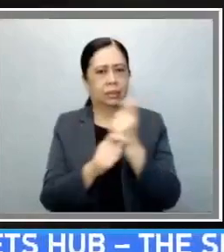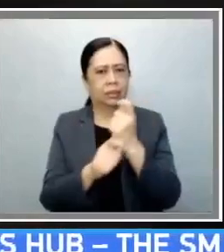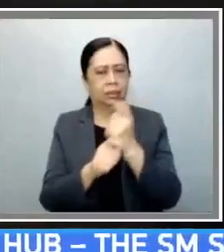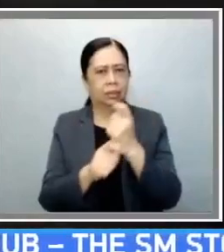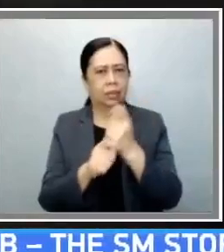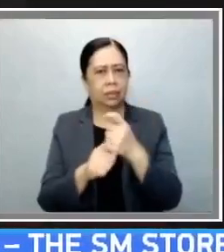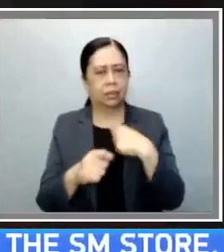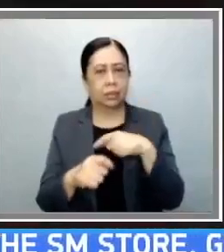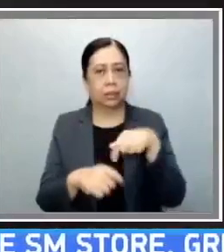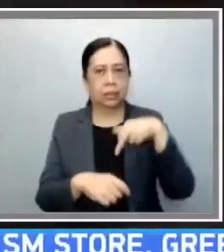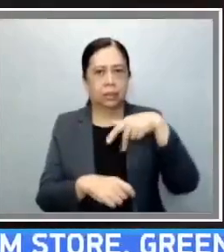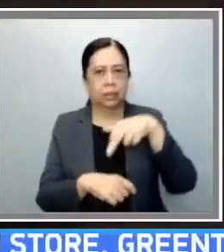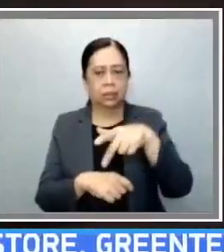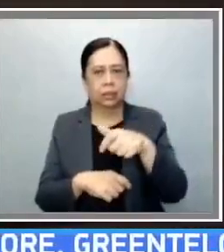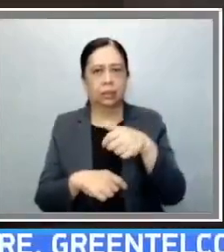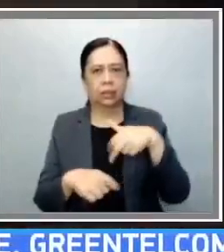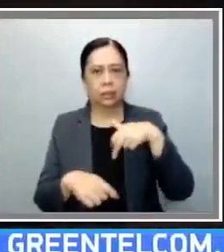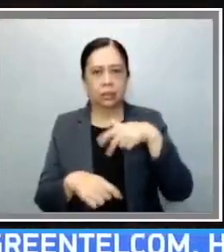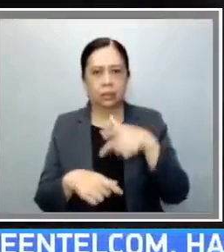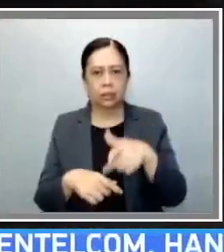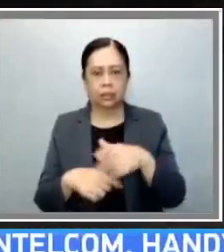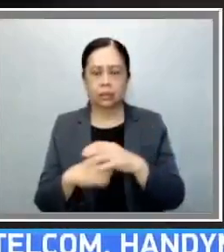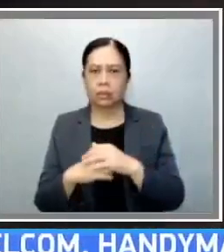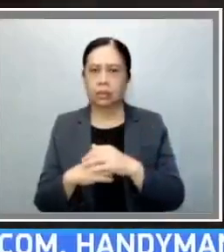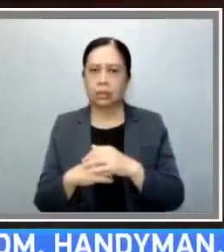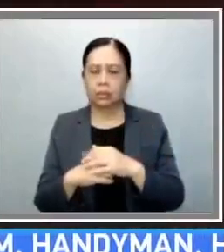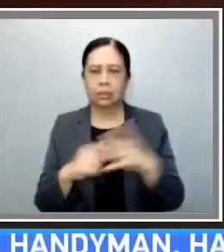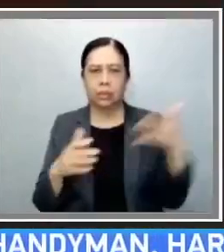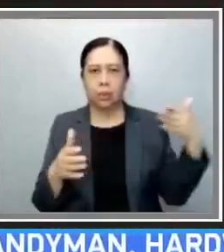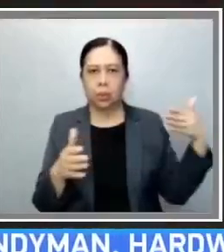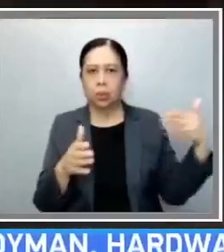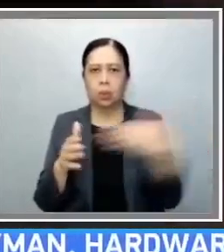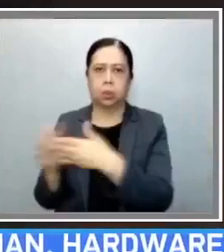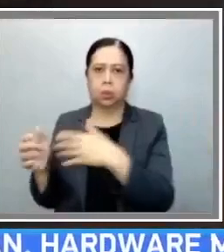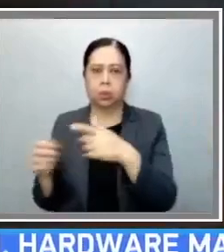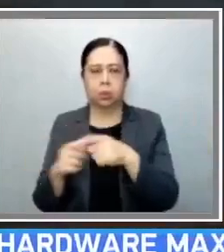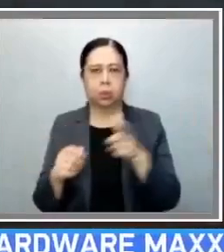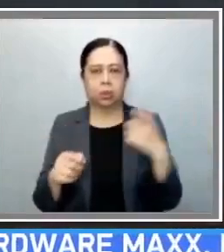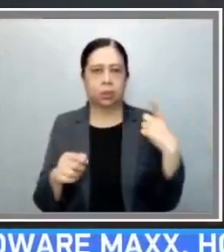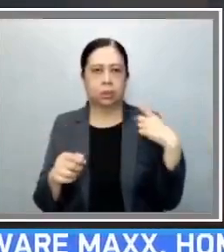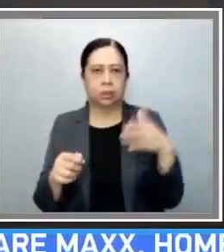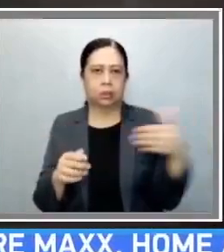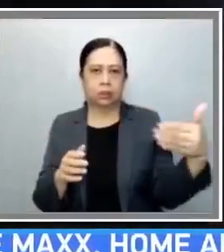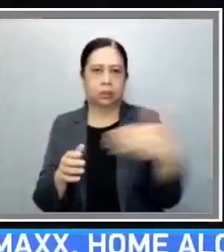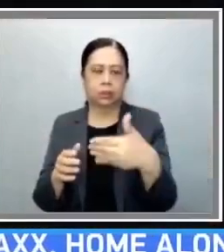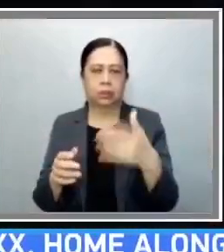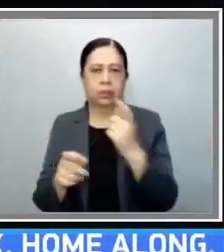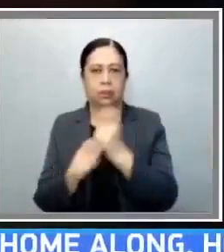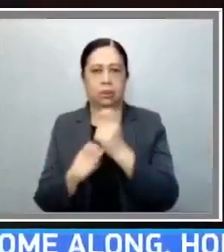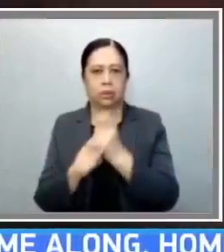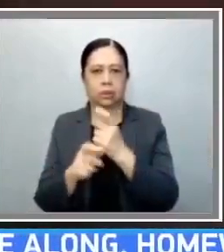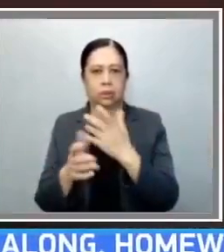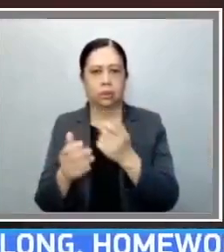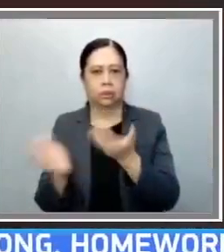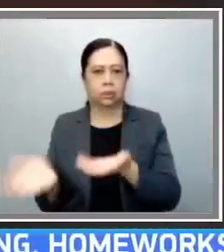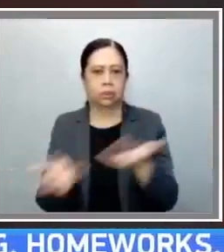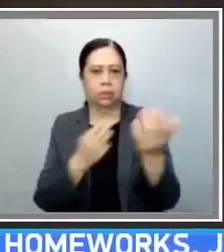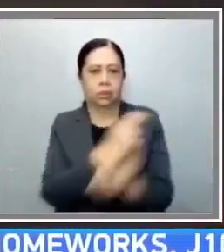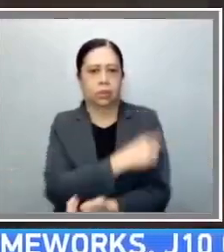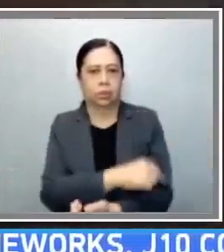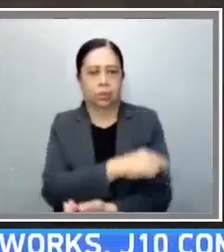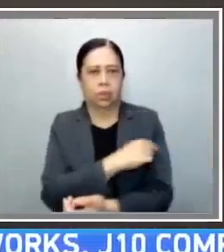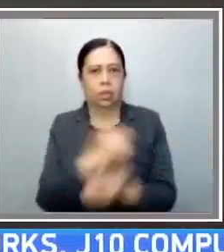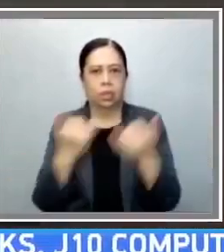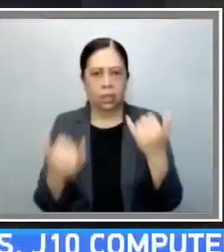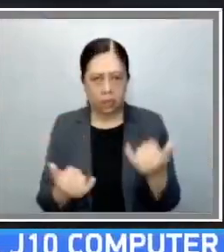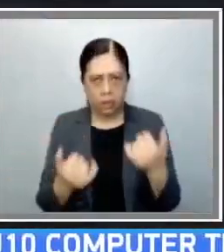ang biktima sa pedestrian lane nang masagasaan siya ng lumikong truck. Dali-dali naman siyang naitakbo sa ospital at kasalukuyang